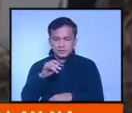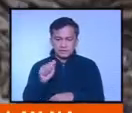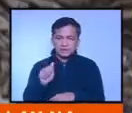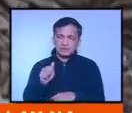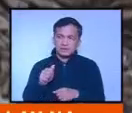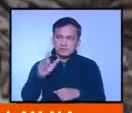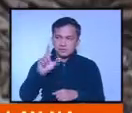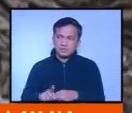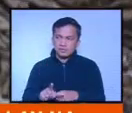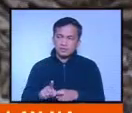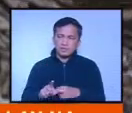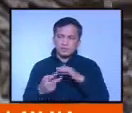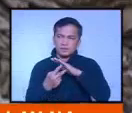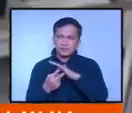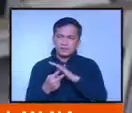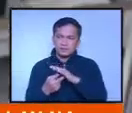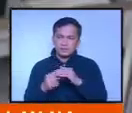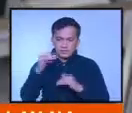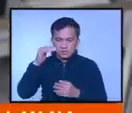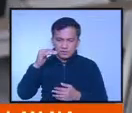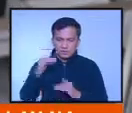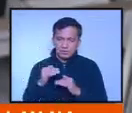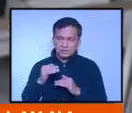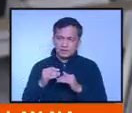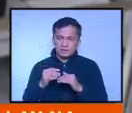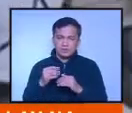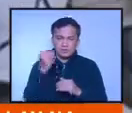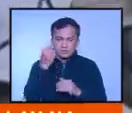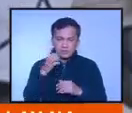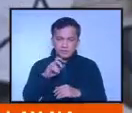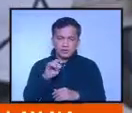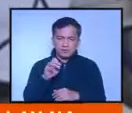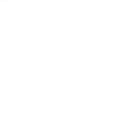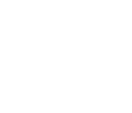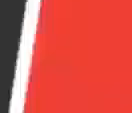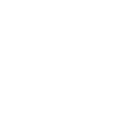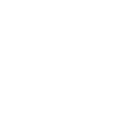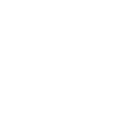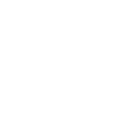pinakamababang unemployment at underemployment rate mula 2005.